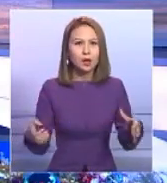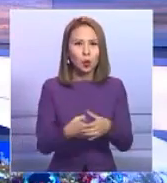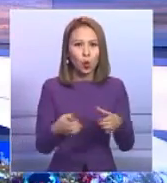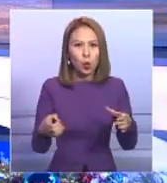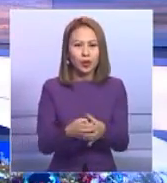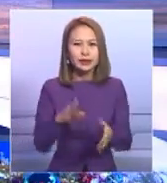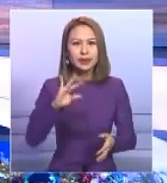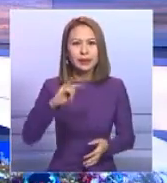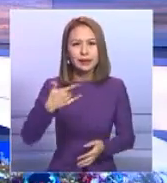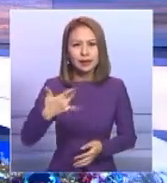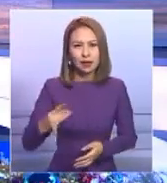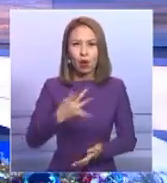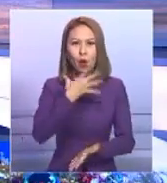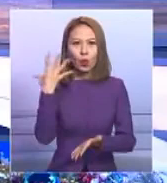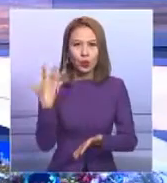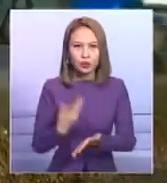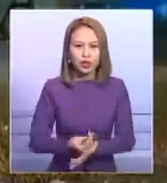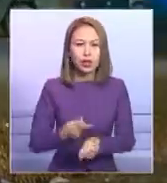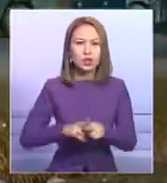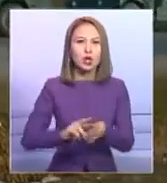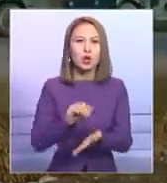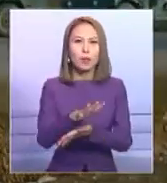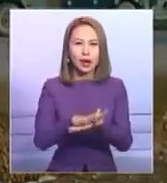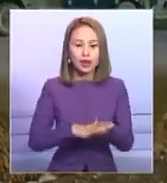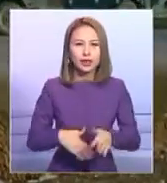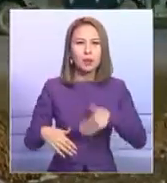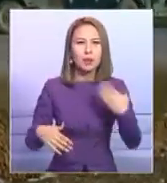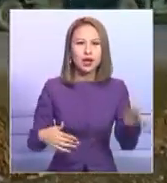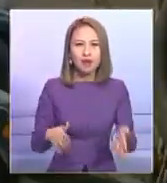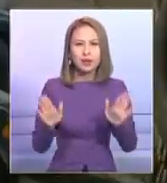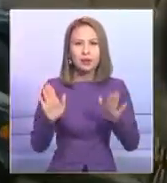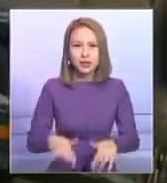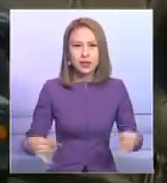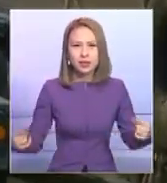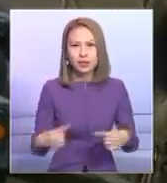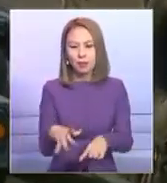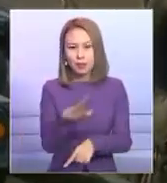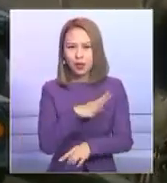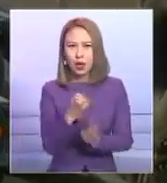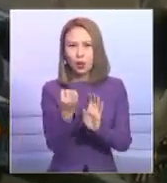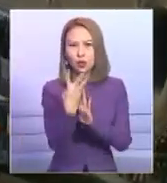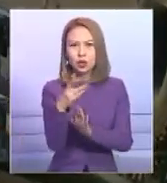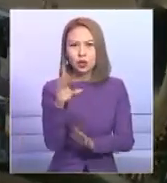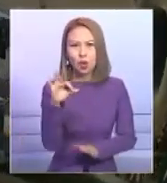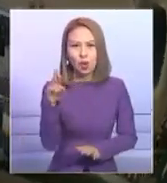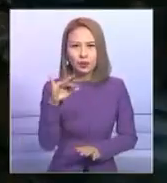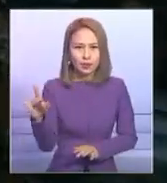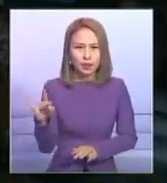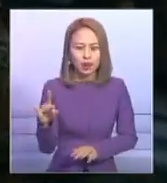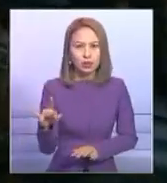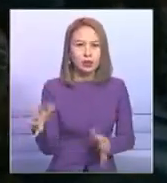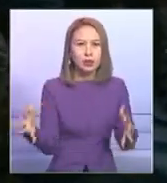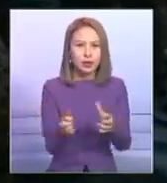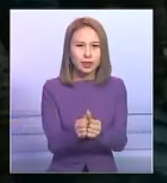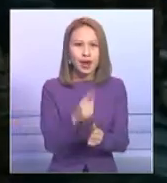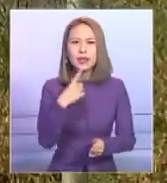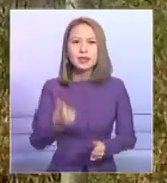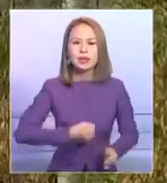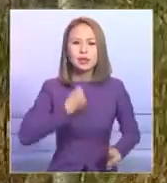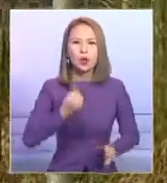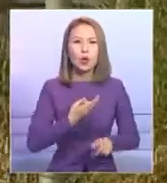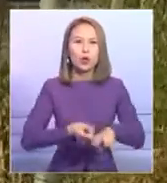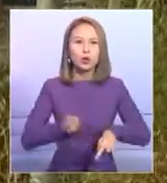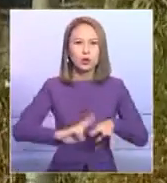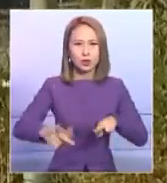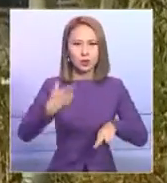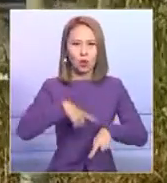оны шахардың Тигр өзенінің сол жағалауындағы Бакыр орманда тұтқындаған. Сонымен қатар тағы 14 содыр ұсталды.